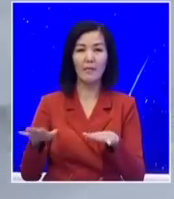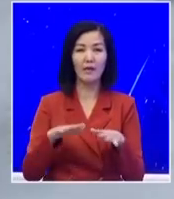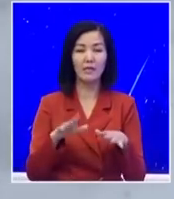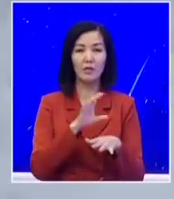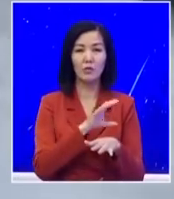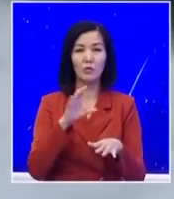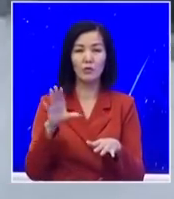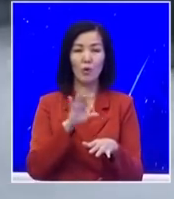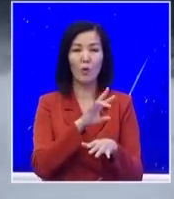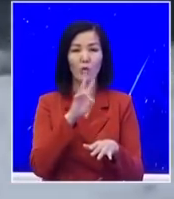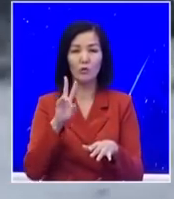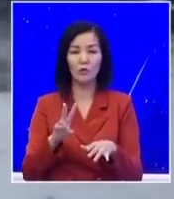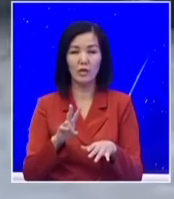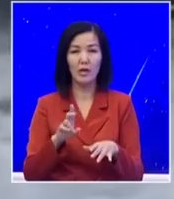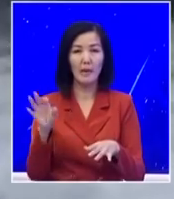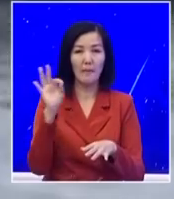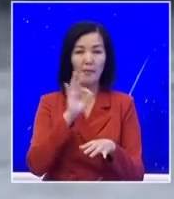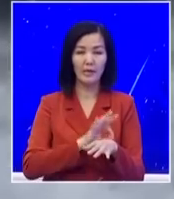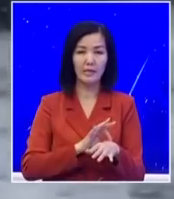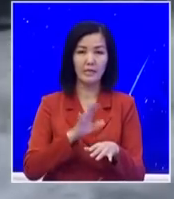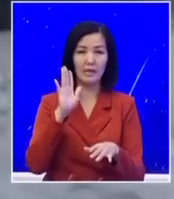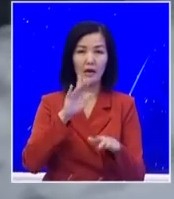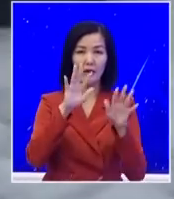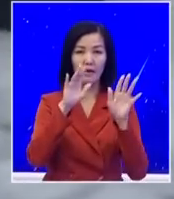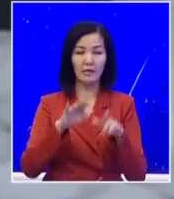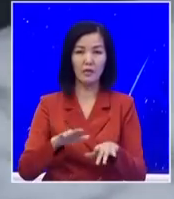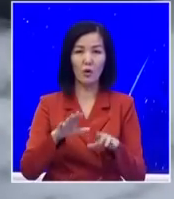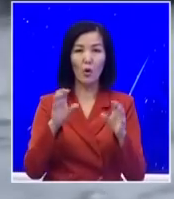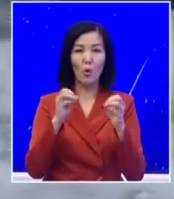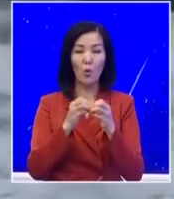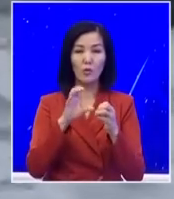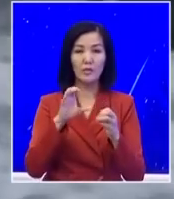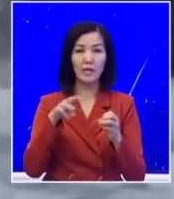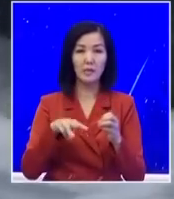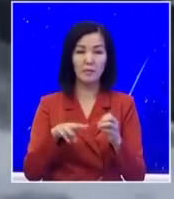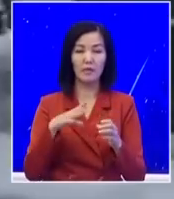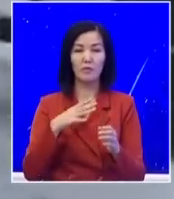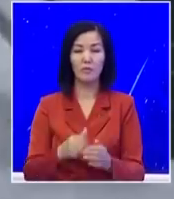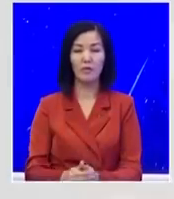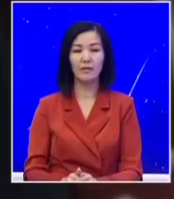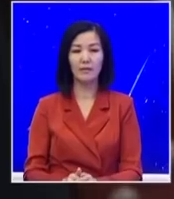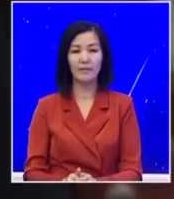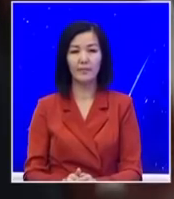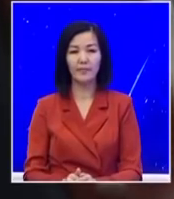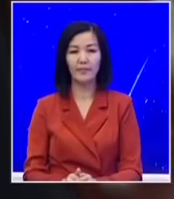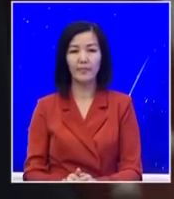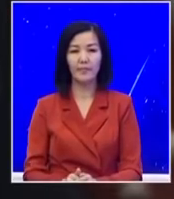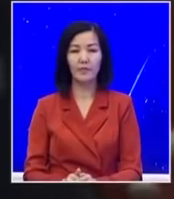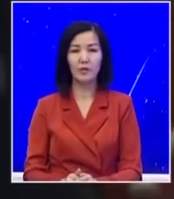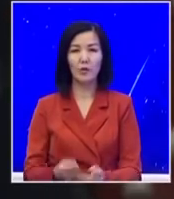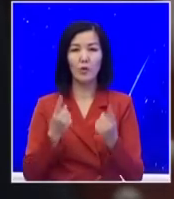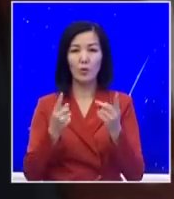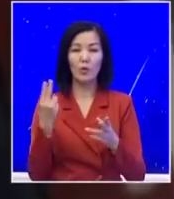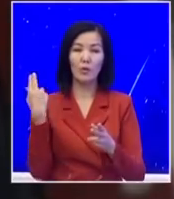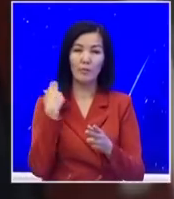солтүстік, оңтүстік және оңтүстік батысында қардың биіктігі ондаған сантиметрге жеткен. Ал